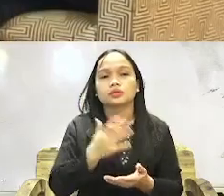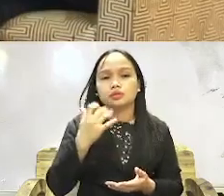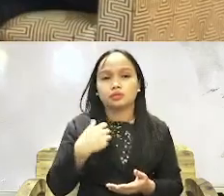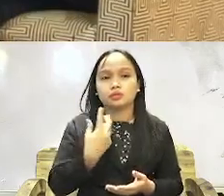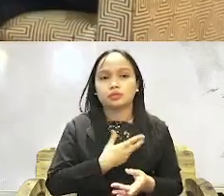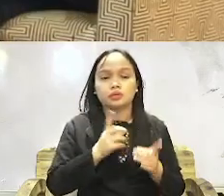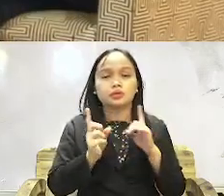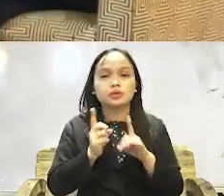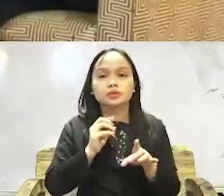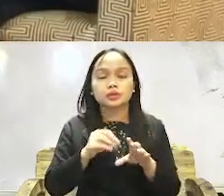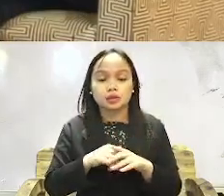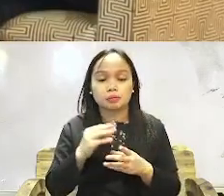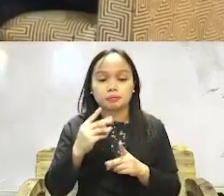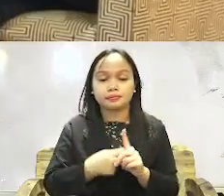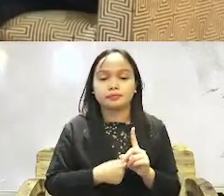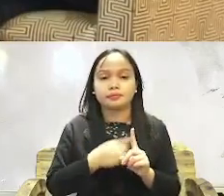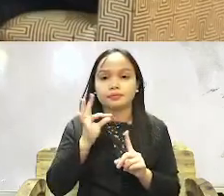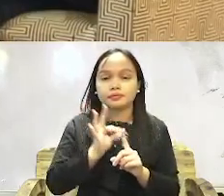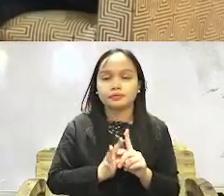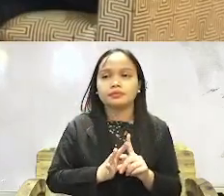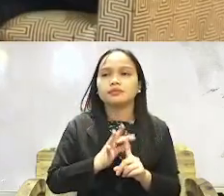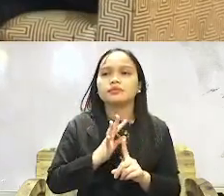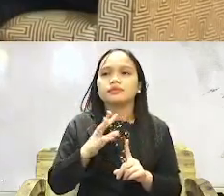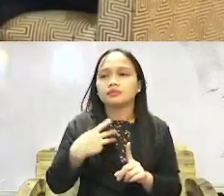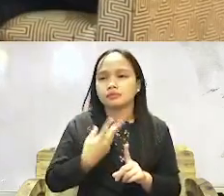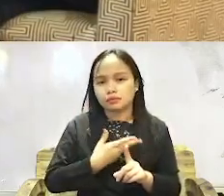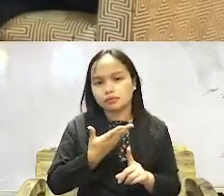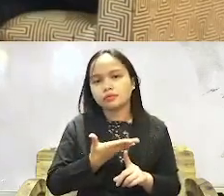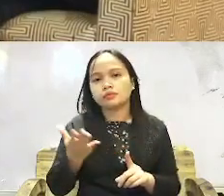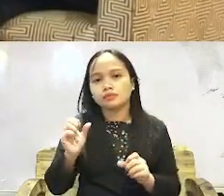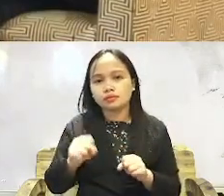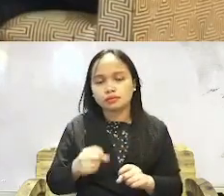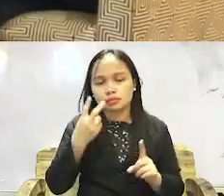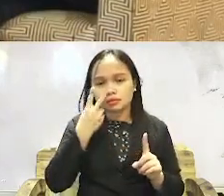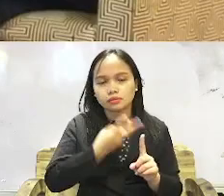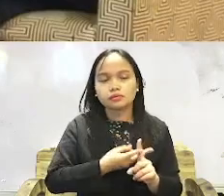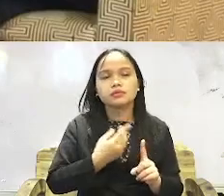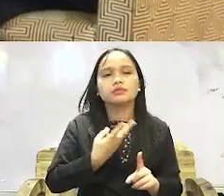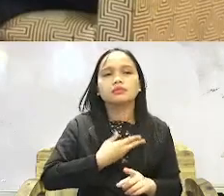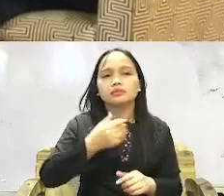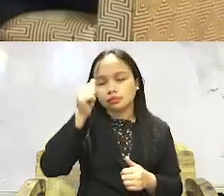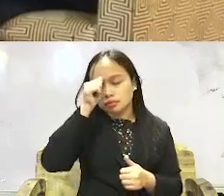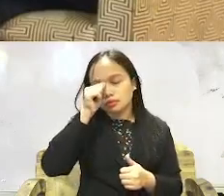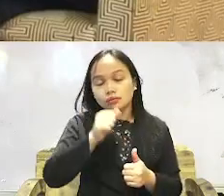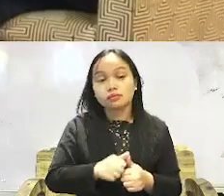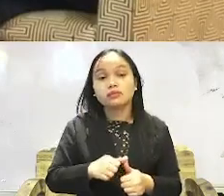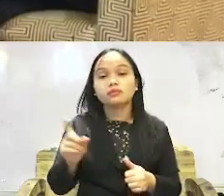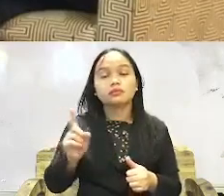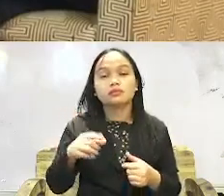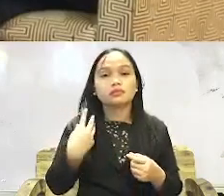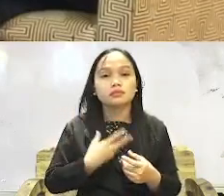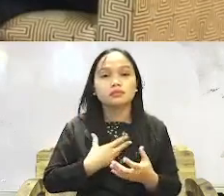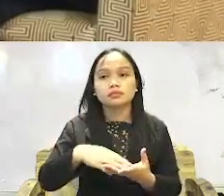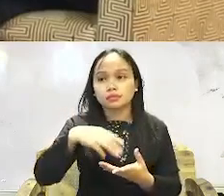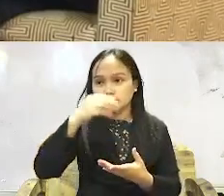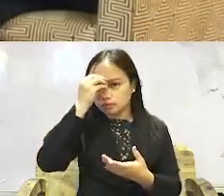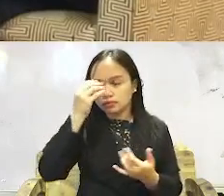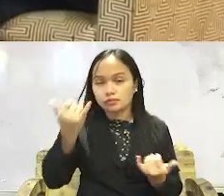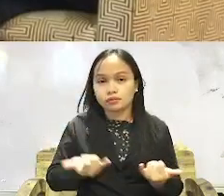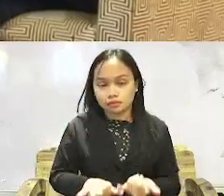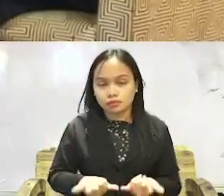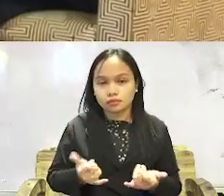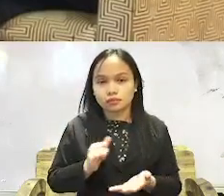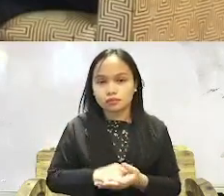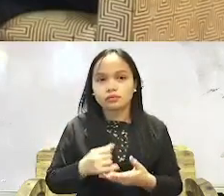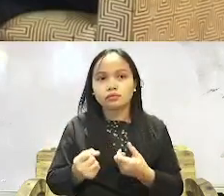for the month of February, makikita mo at alam ko na natutunan natin yan, narinig natin dito, na yung pagmamahal na galing sa